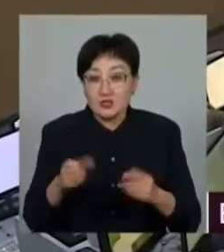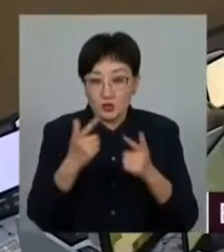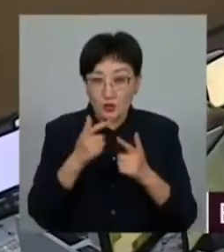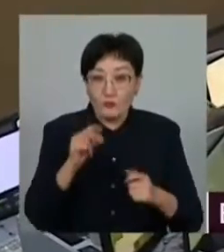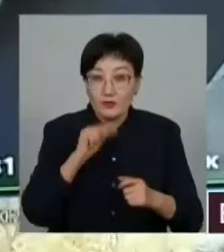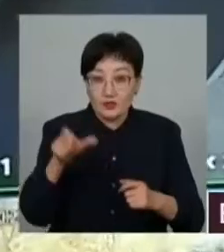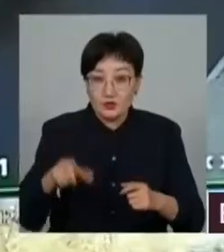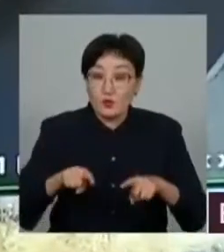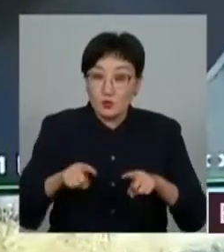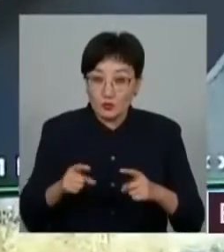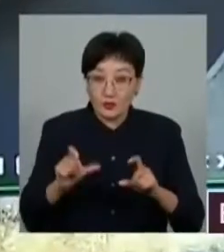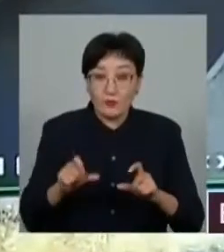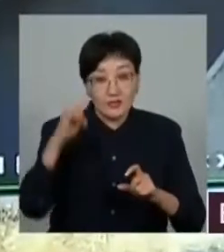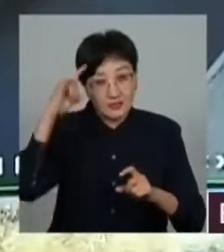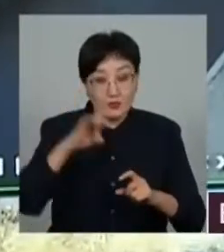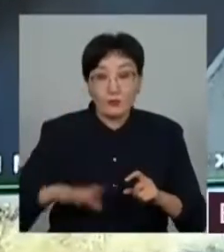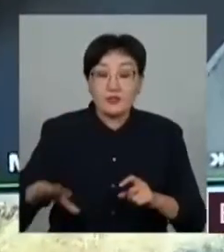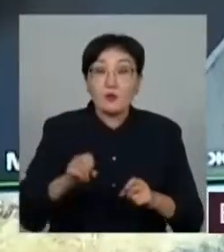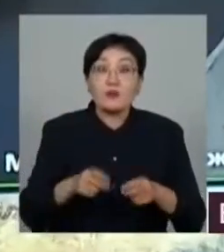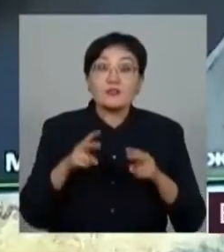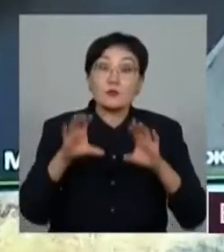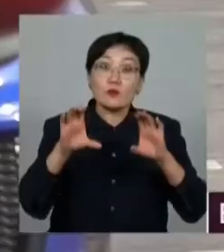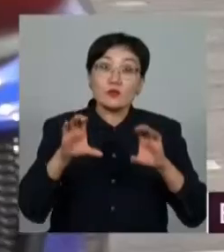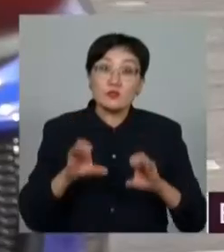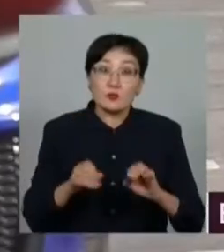күдікті қазір тұтқындалған. Қазақстан Республикасының